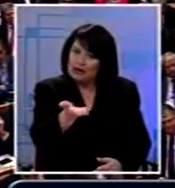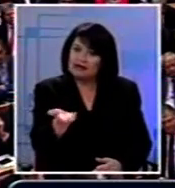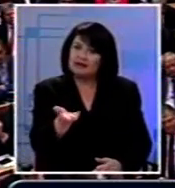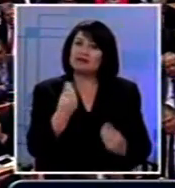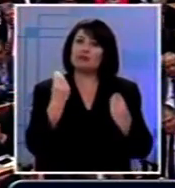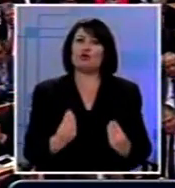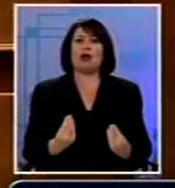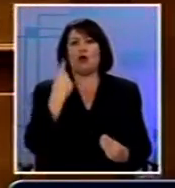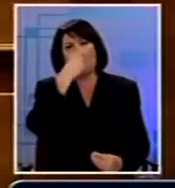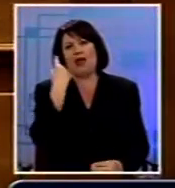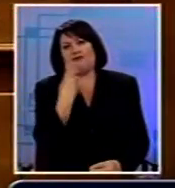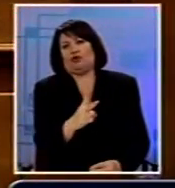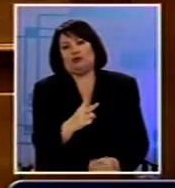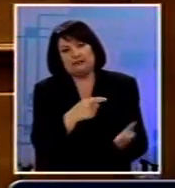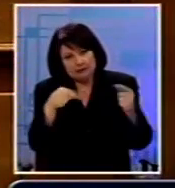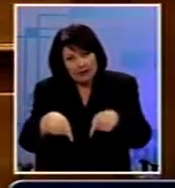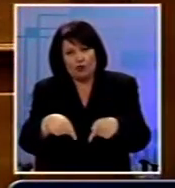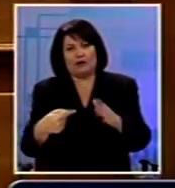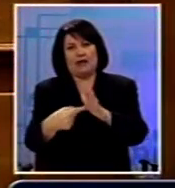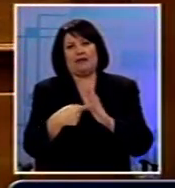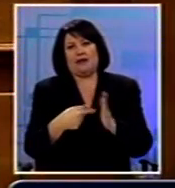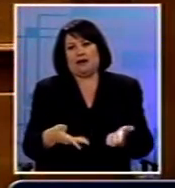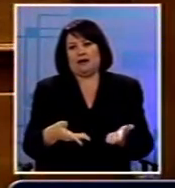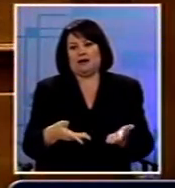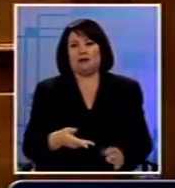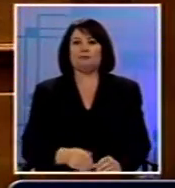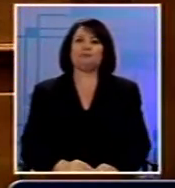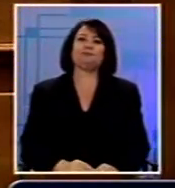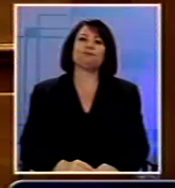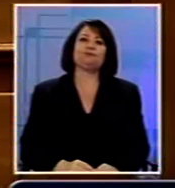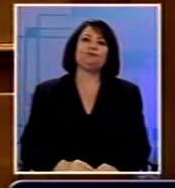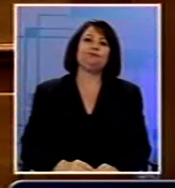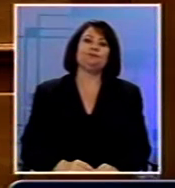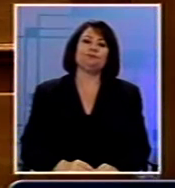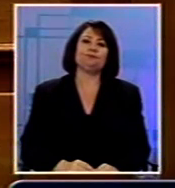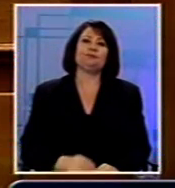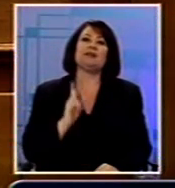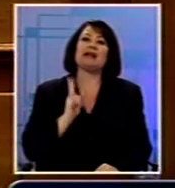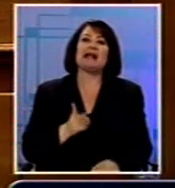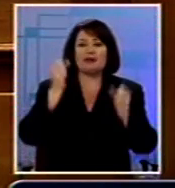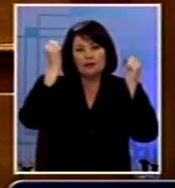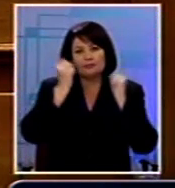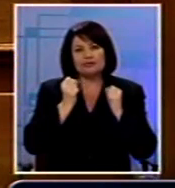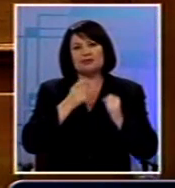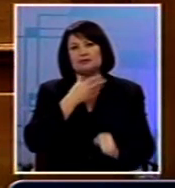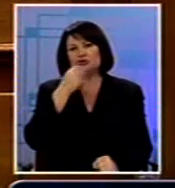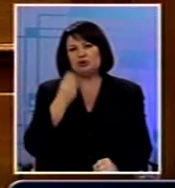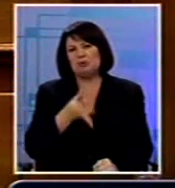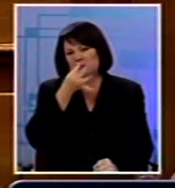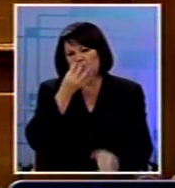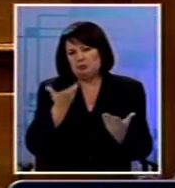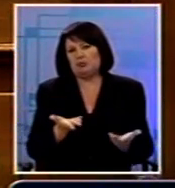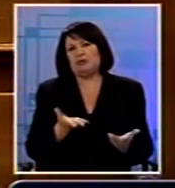το καλύτερο εαυτό της στη Βουλή. Αυτήν την κακή συνήθεια, τη βλαβερή, τη δυσόδη, αυτή την